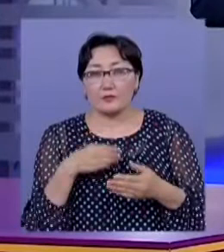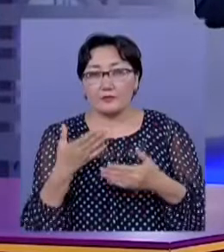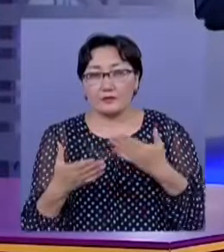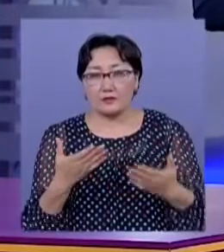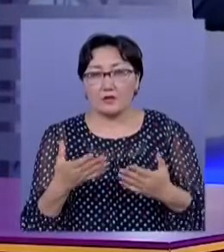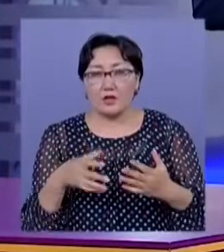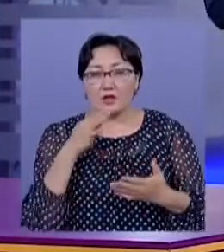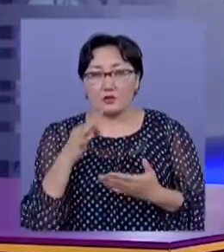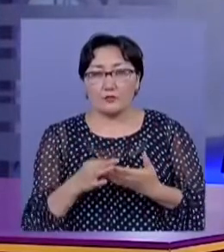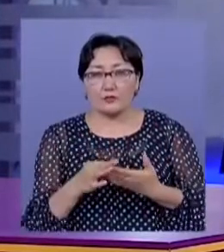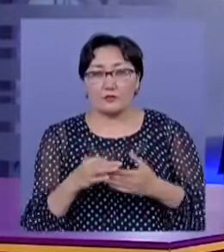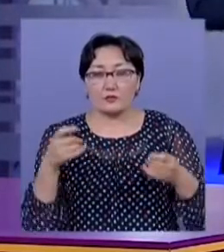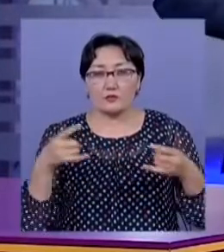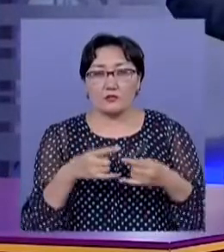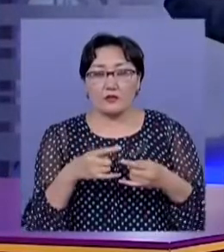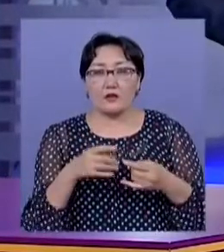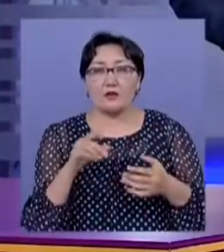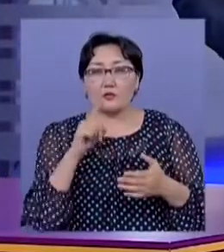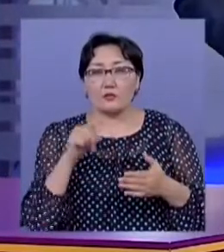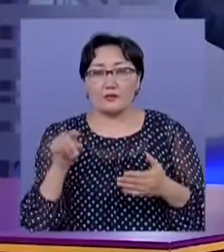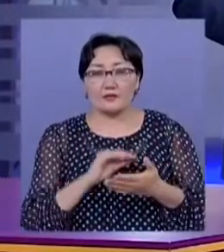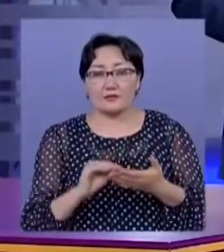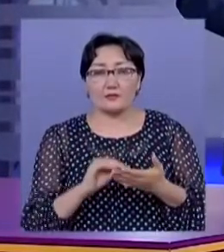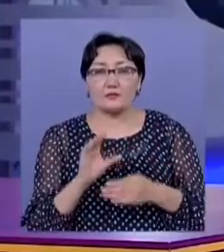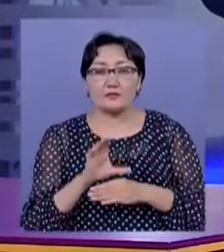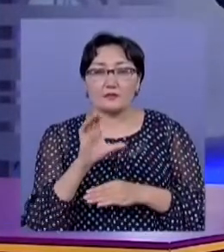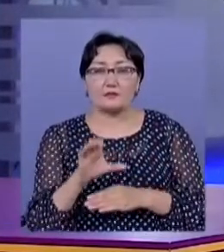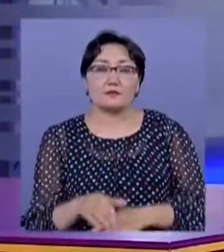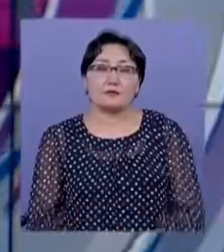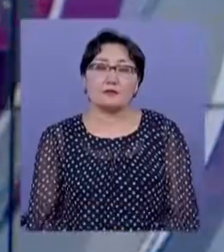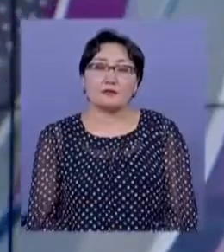болатын. Жауаптарыңызды арнамыздың WhatsApp нөміріне жіберіңіздер.